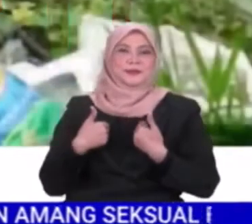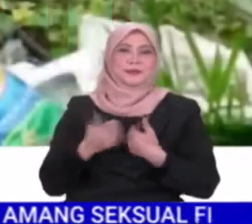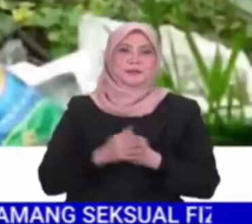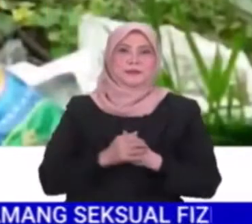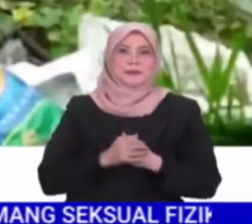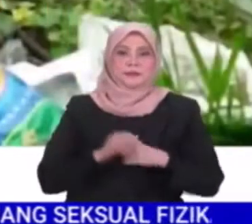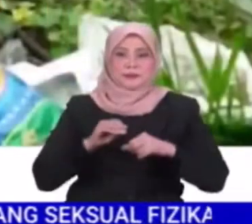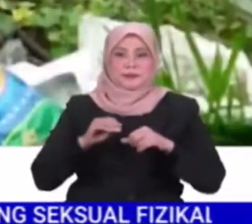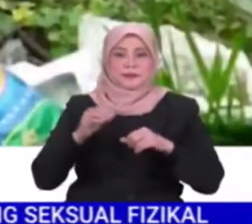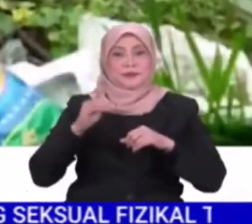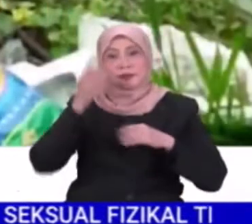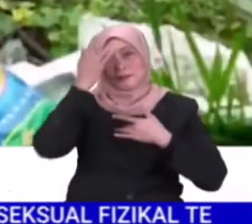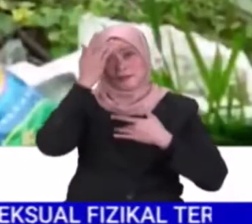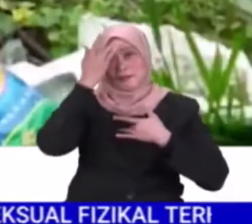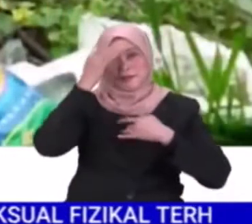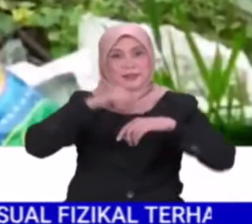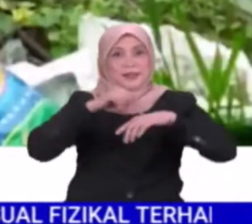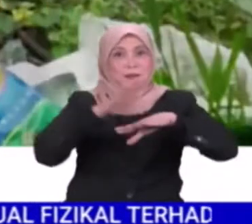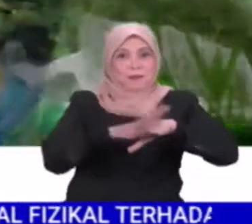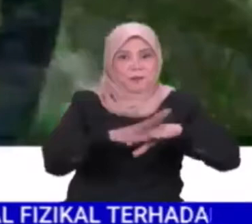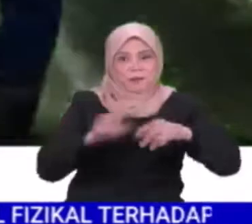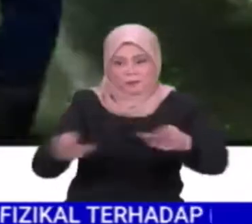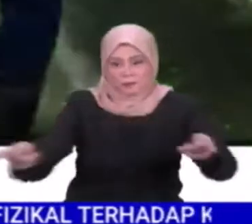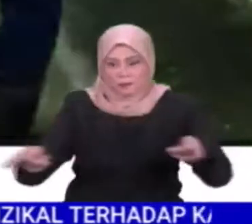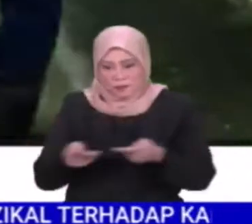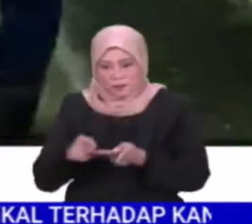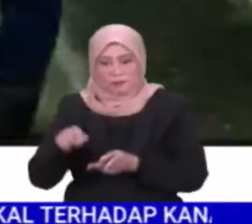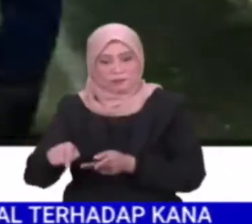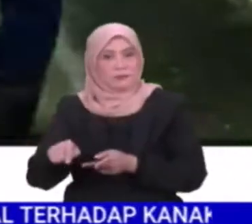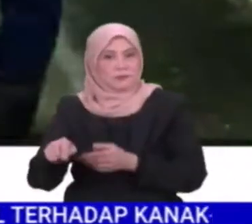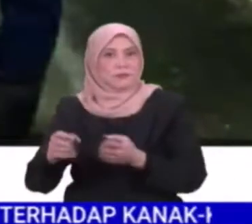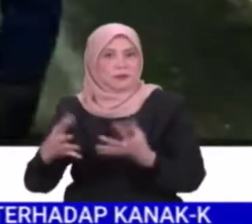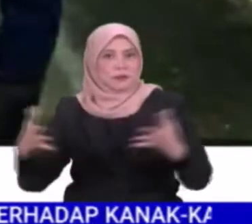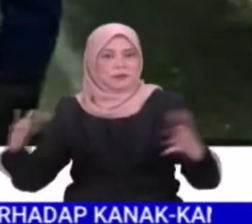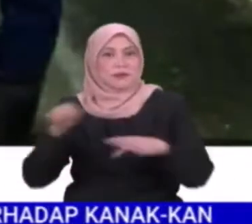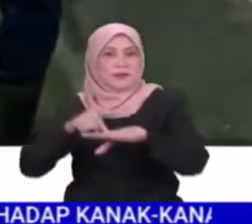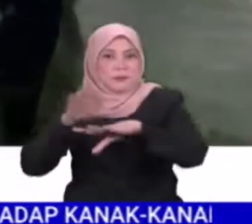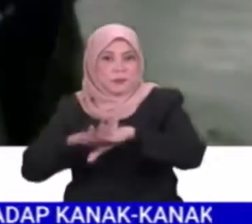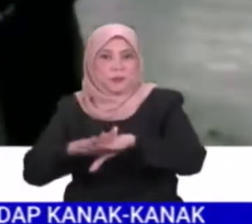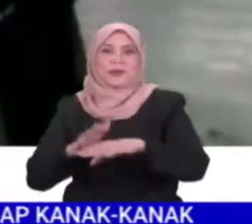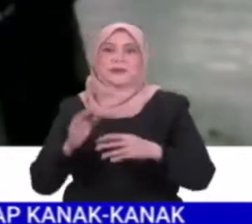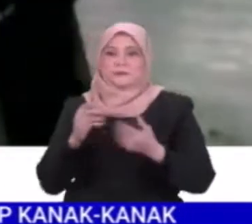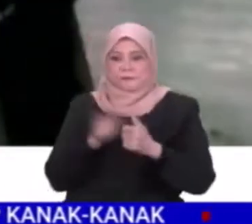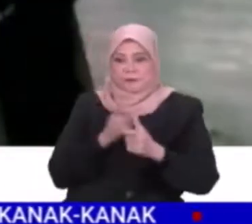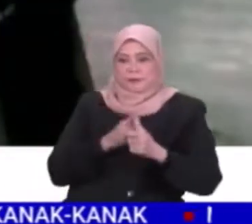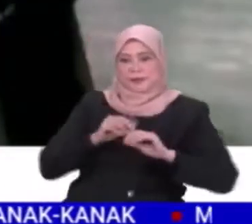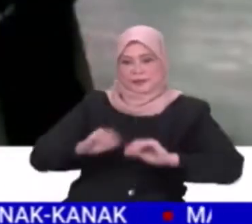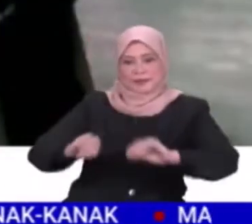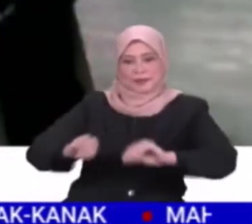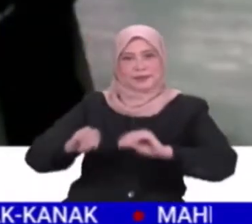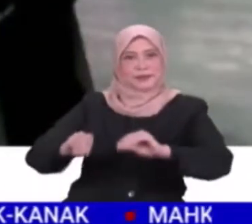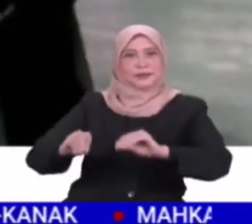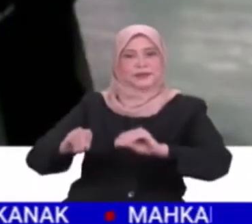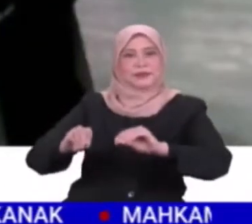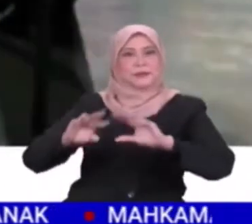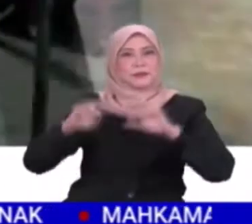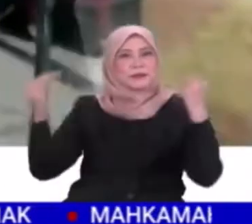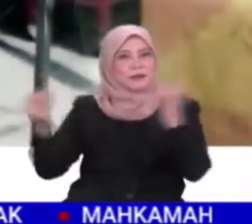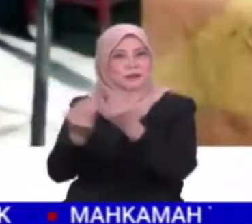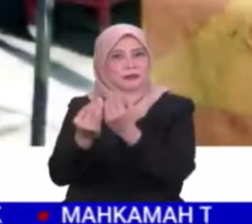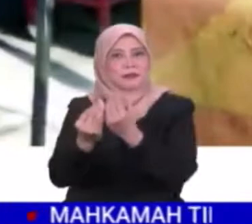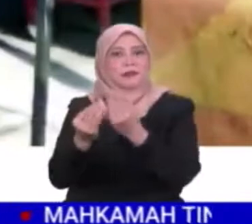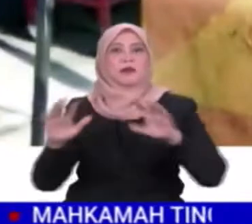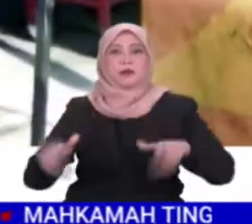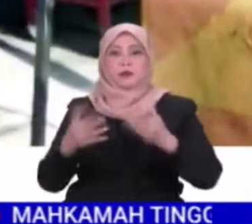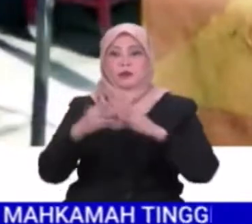nama wabak di Bandar Seri Hassan cuma contohnya, di mana kita bagi tahu tunjuk ajar kepada masyarakat macam mana